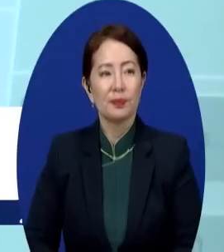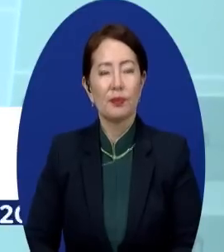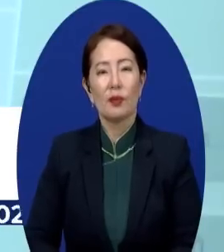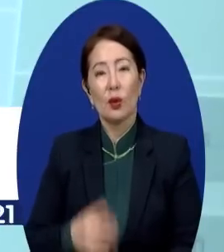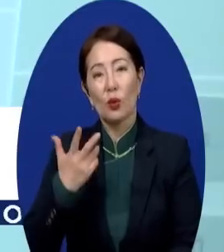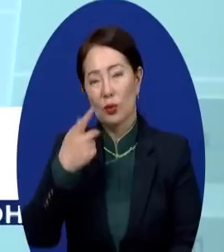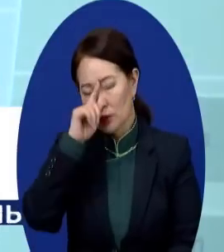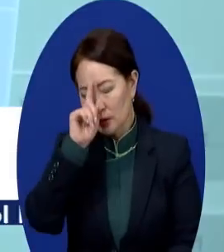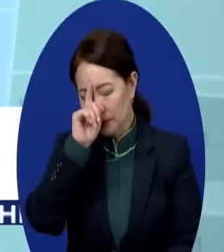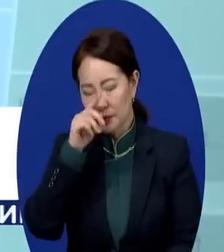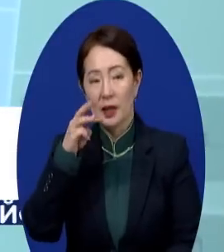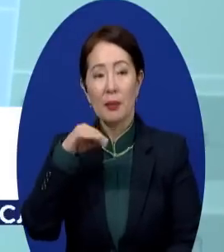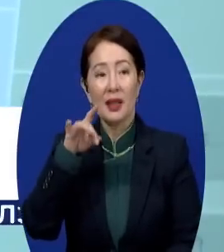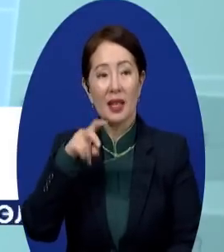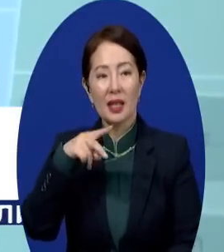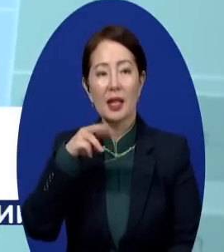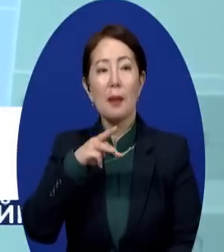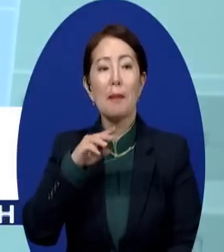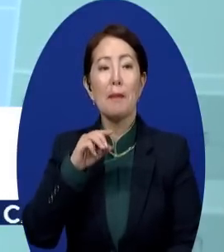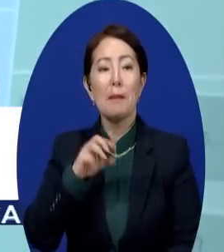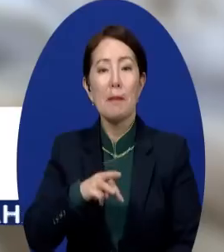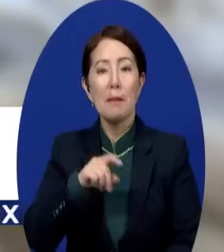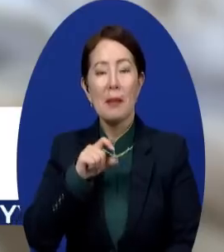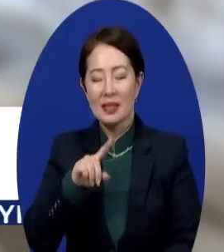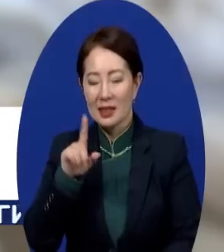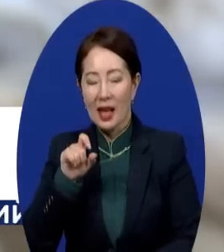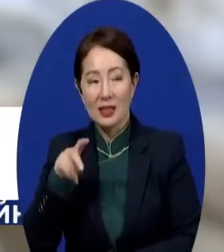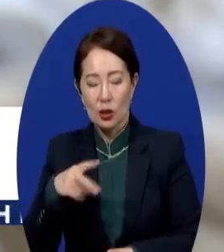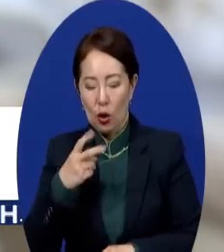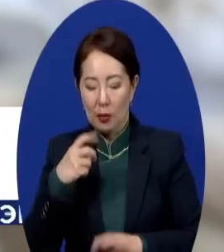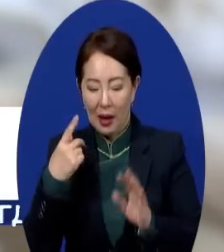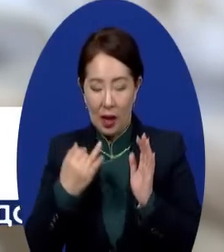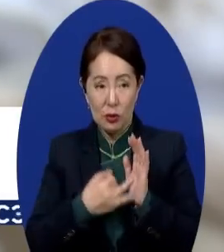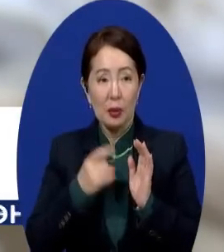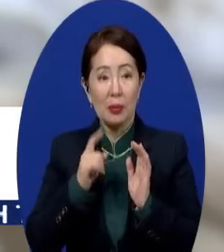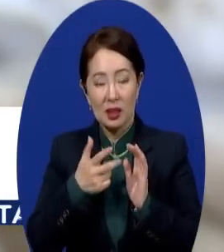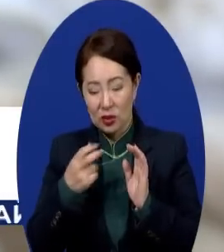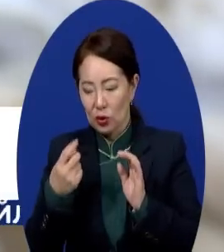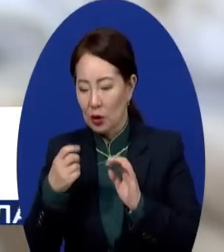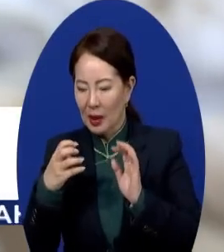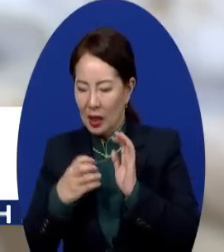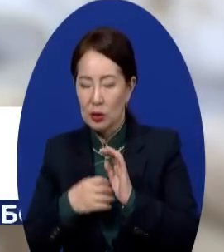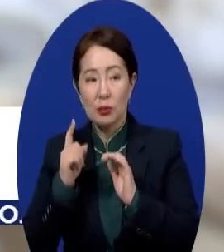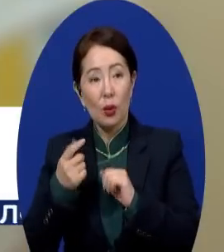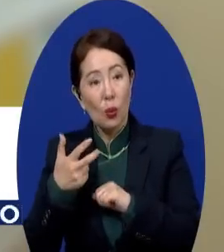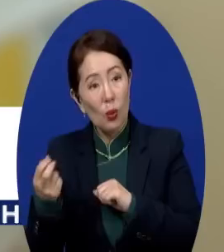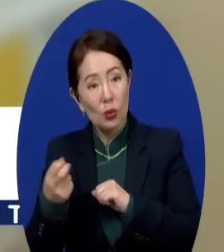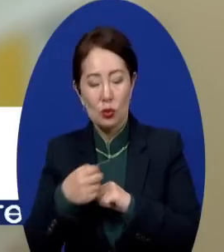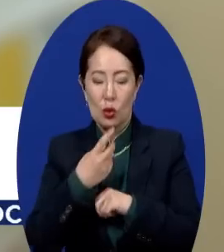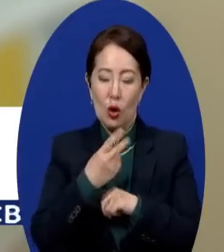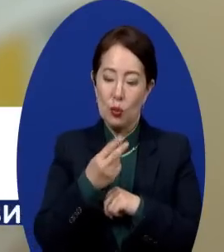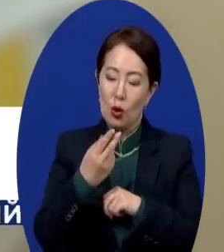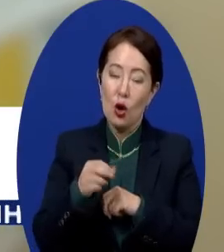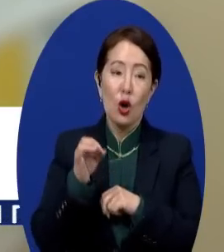Улсын 3 дугаар төв эмнэлгийн мэдрэлийн мэс заслын тасагтлахэд 2017 онд 1100 гаруй, 2019 онд 1300 гаруй, 2020